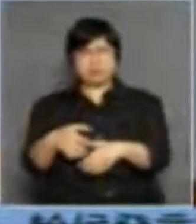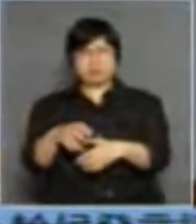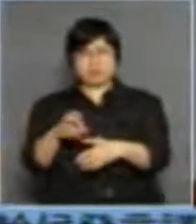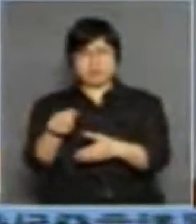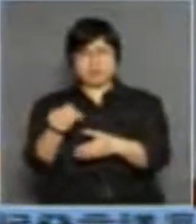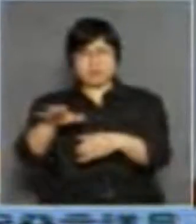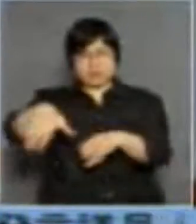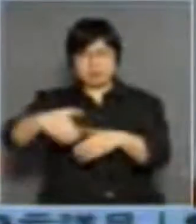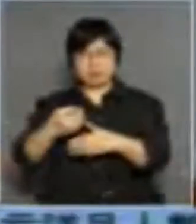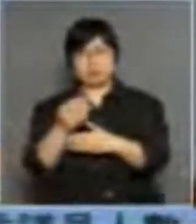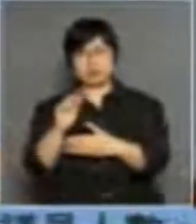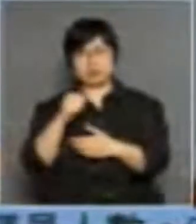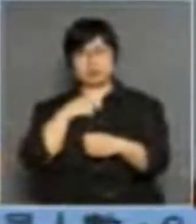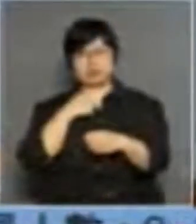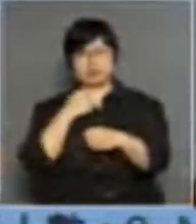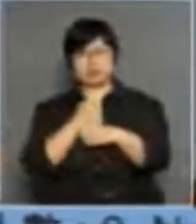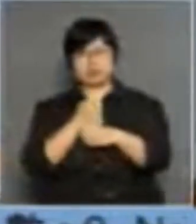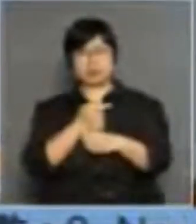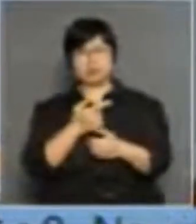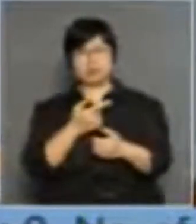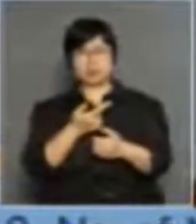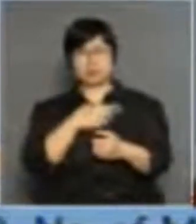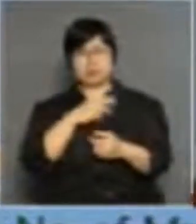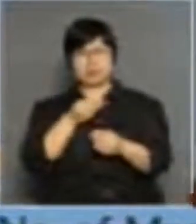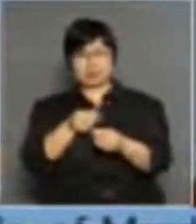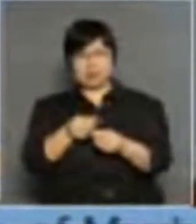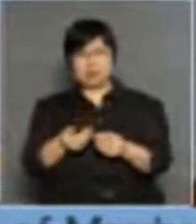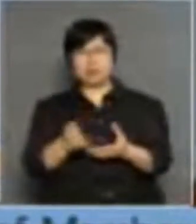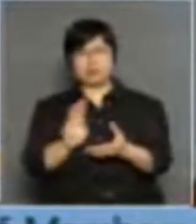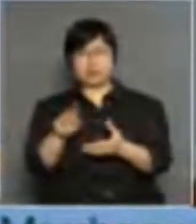大的水土流失的。